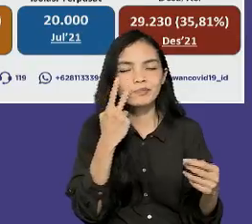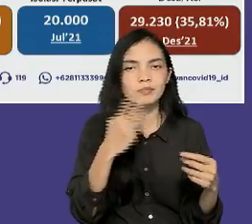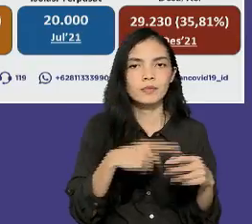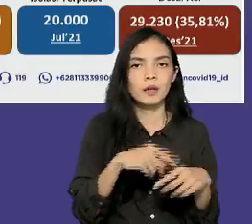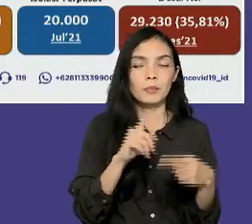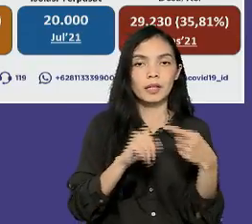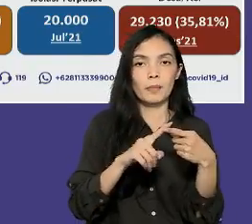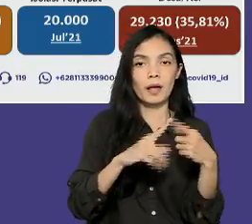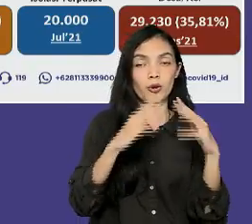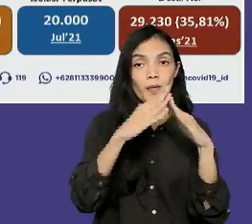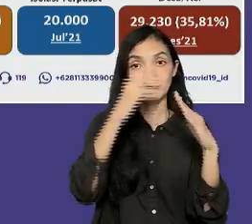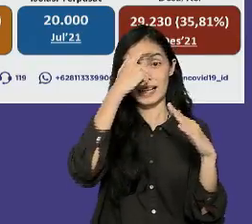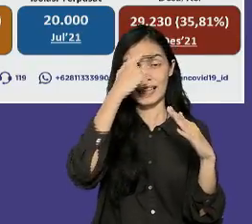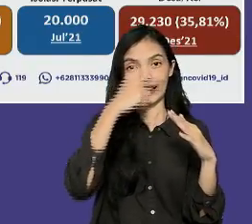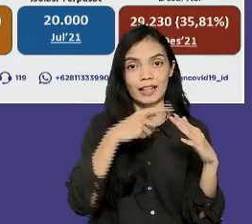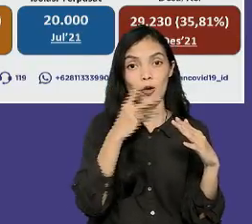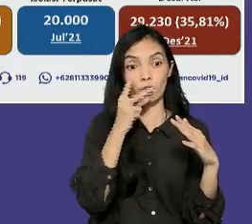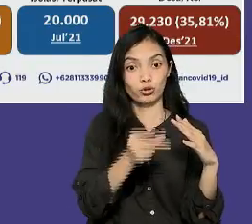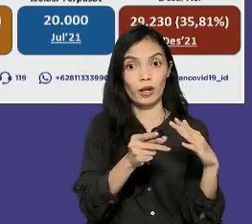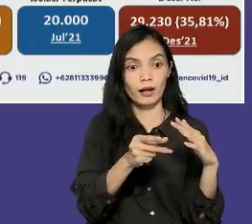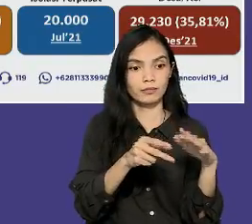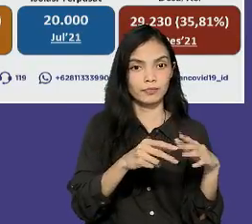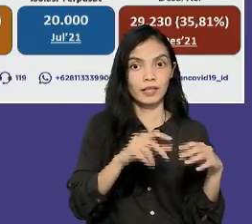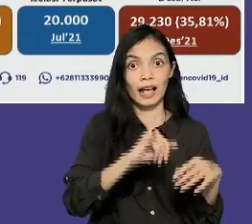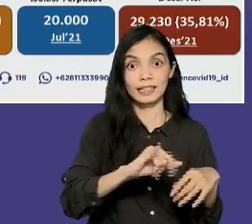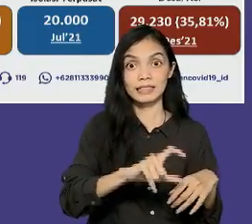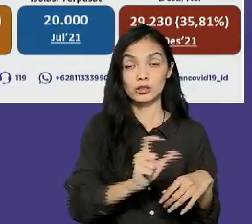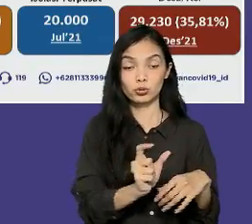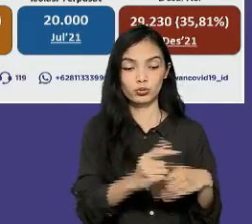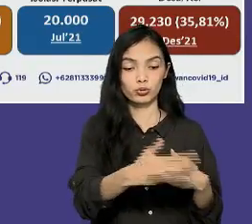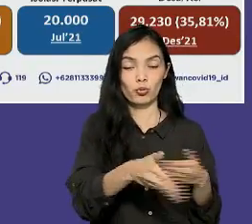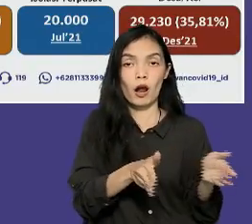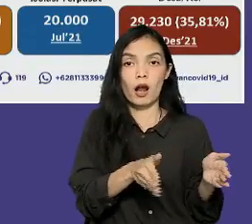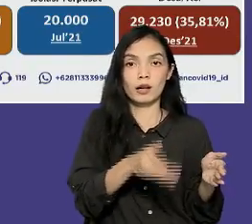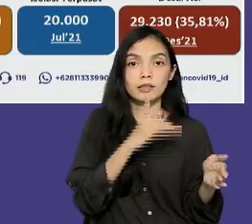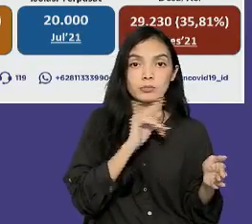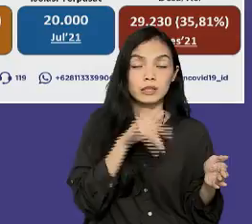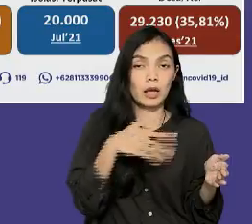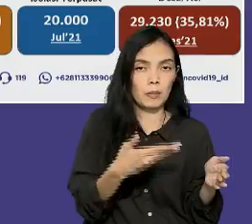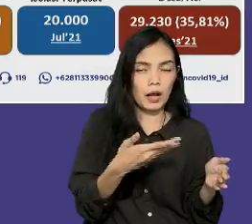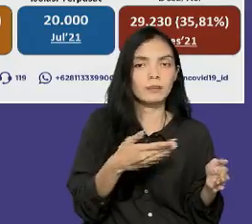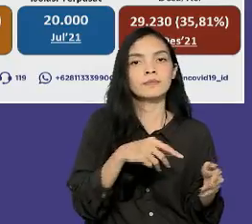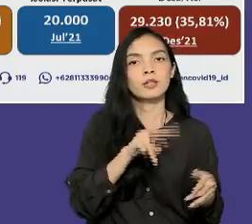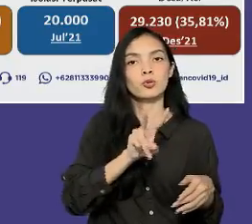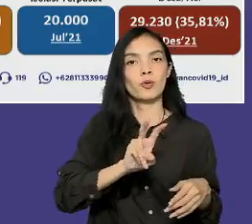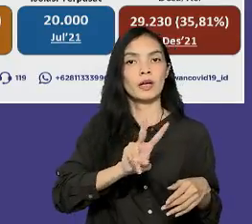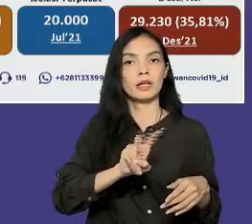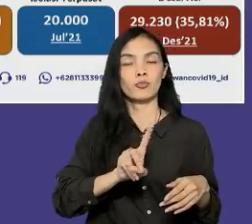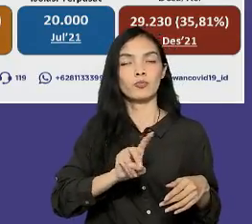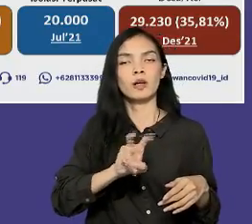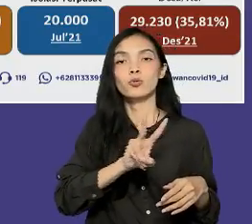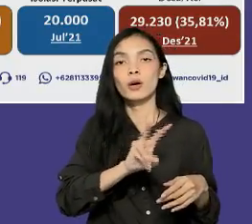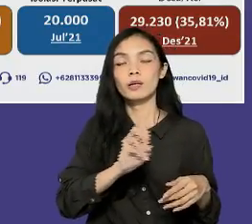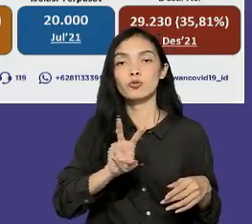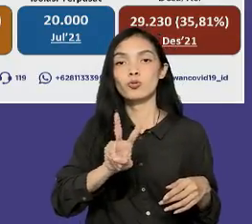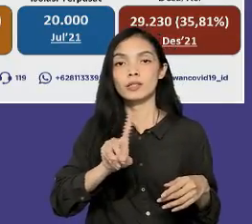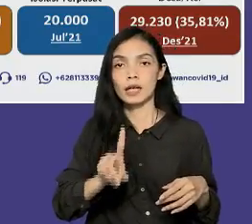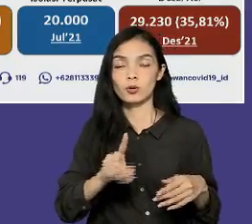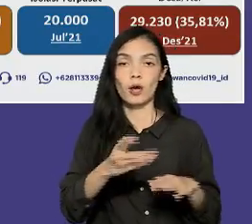ICU rumah sakit rujukan. Di awal tahun 2021, Indonesia hanya memiliki